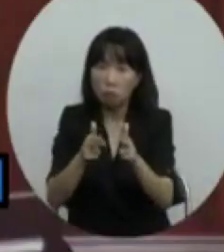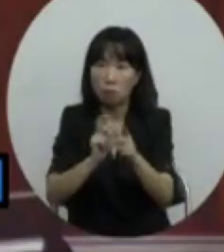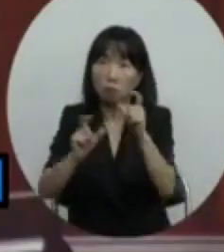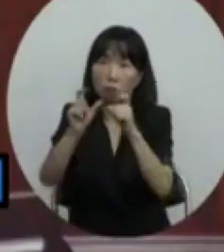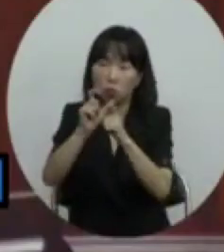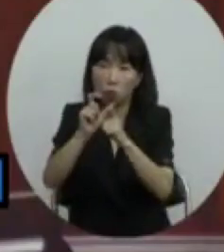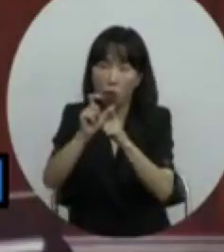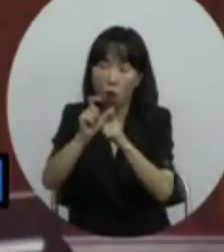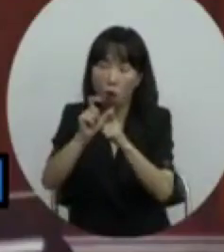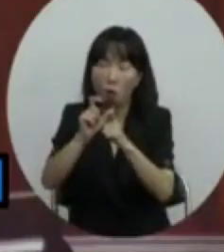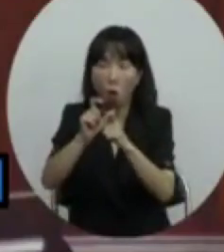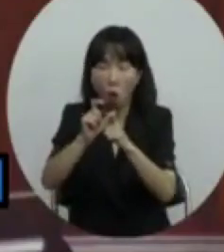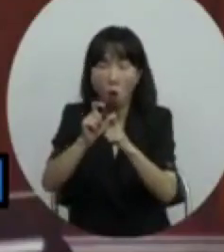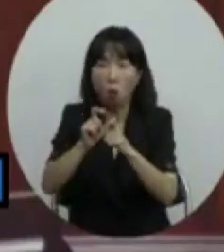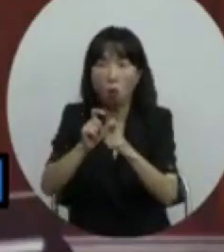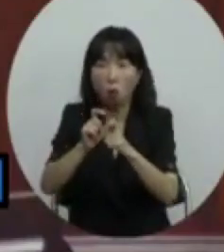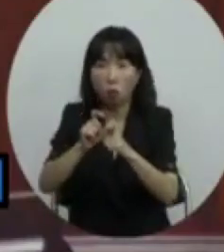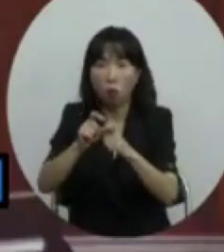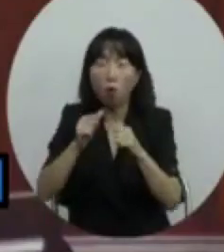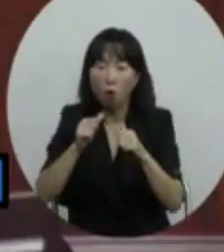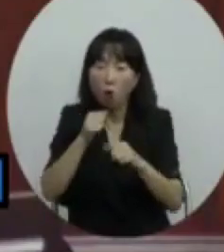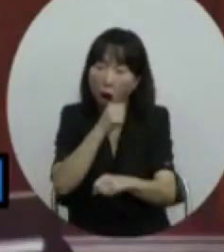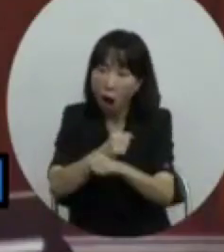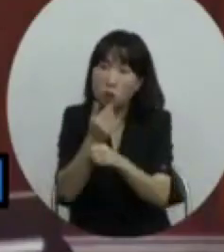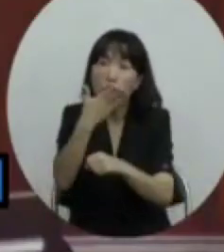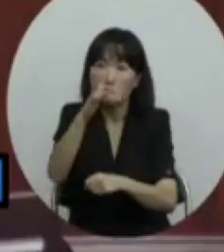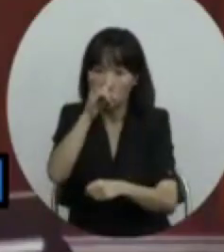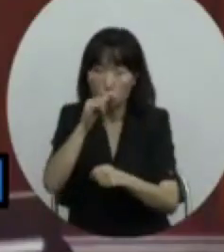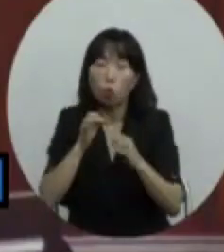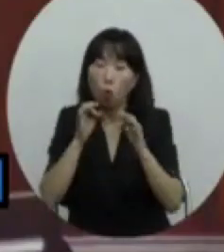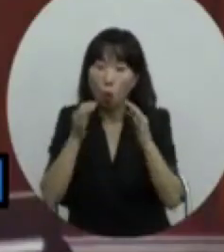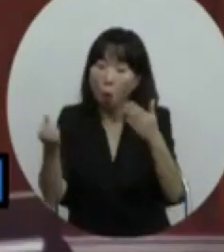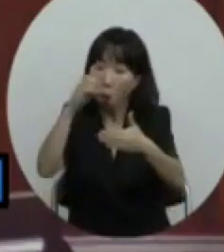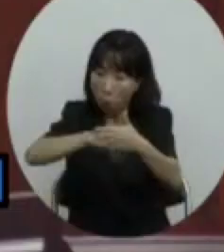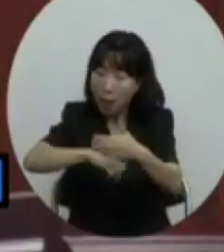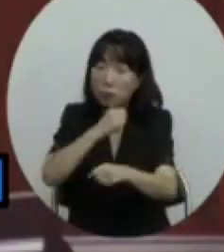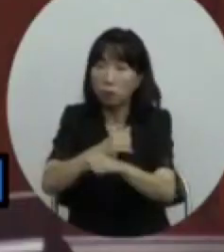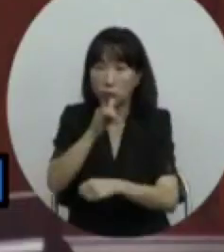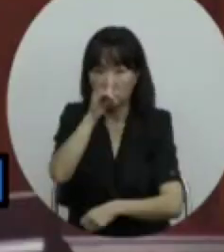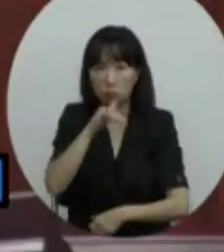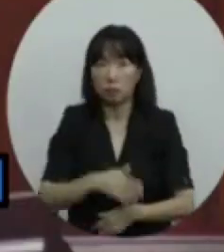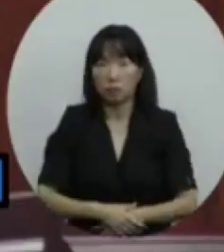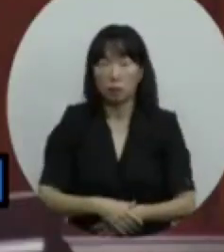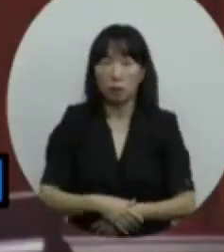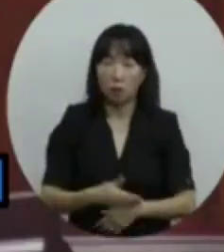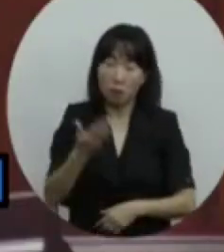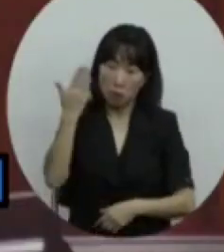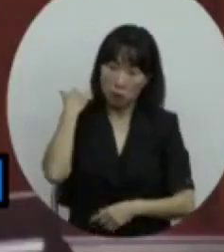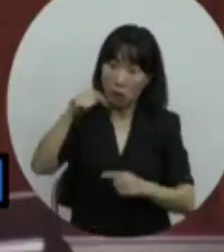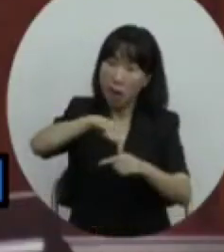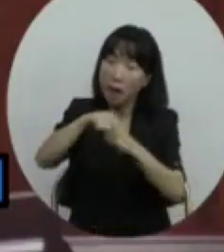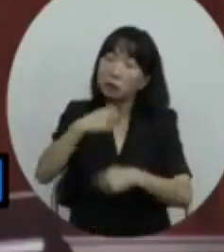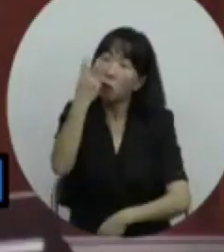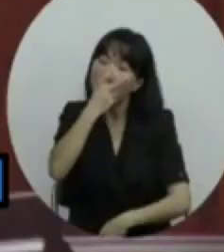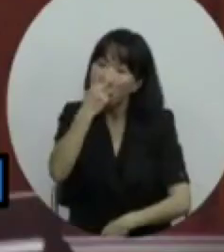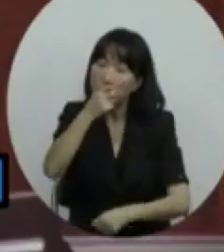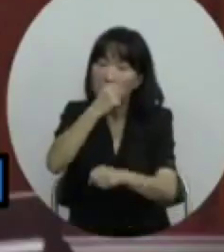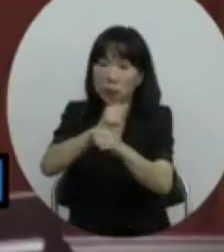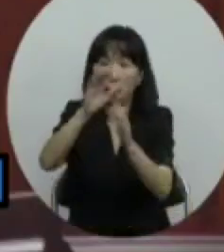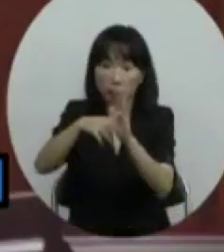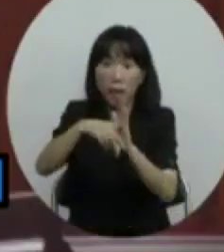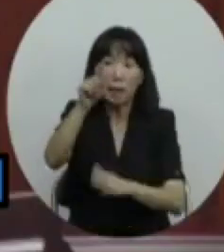최소한으로 반영하였습니다. 특히 지난 행정사무감사 시 의원님들께서 지적해